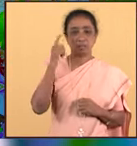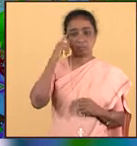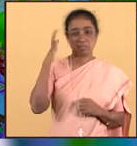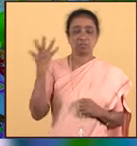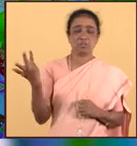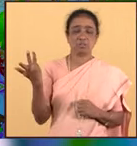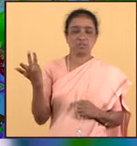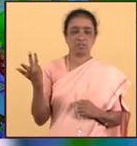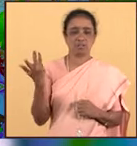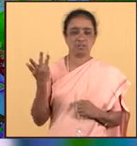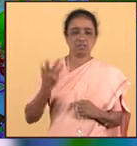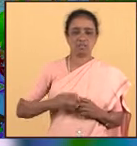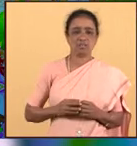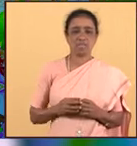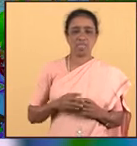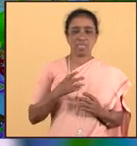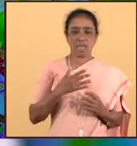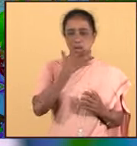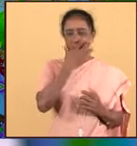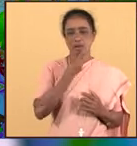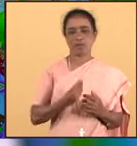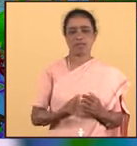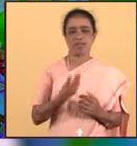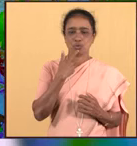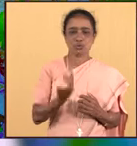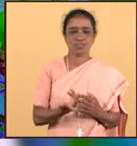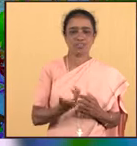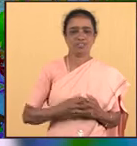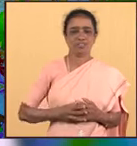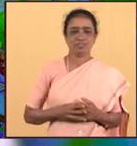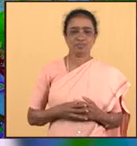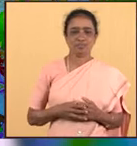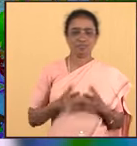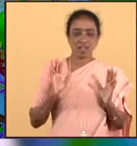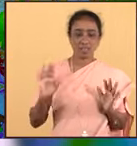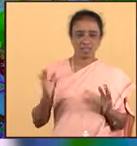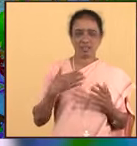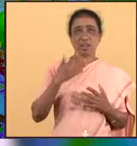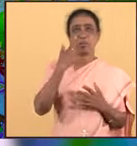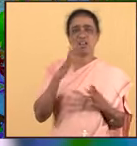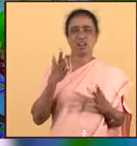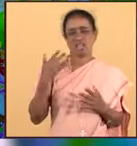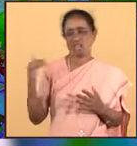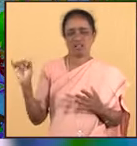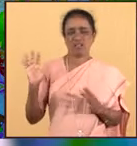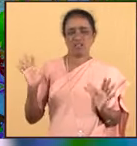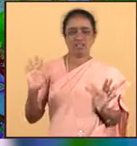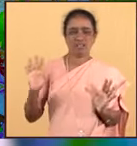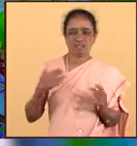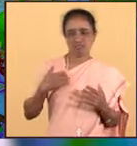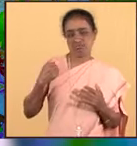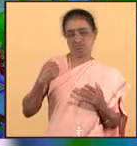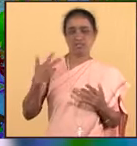சொல்லக்கூடிய பௌத்தறிவாதி, தமிழ்நாட்டை சேர்ந்த தந்தை பெரியார் பகலவன். அப்போ கடவுள் மீது நம்பிக்கை ஆத்திகவாதி. அப்போ கடவுள்